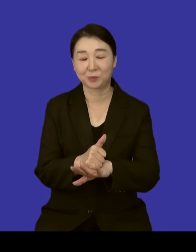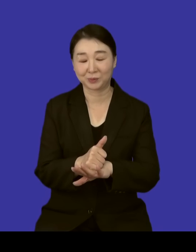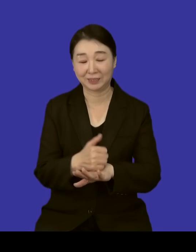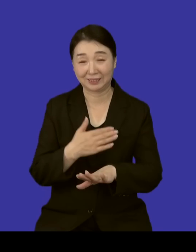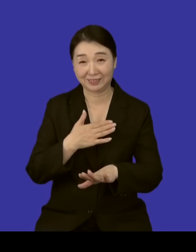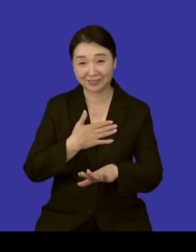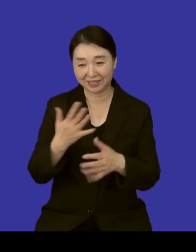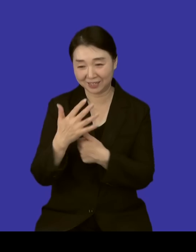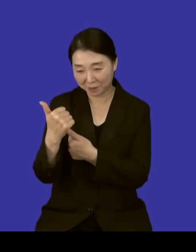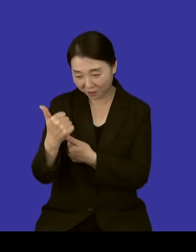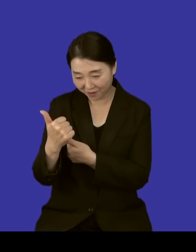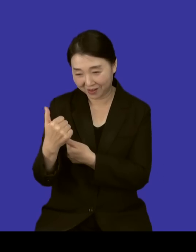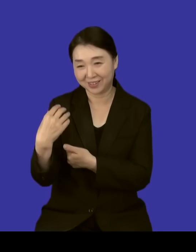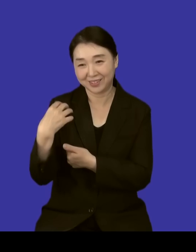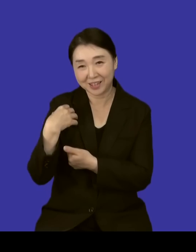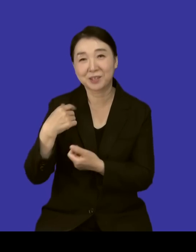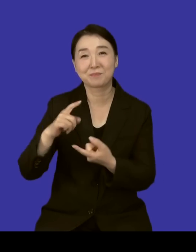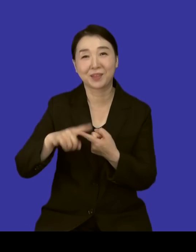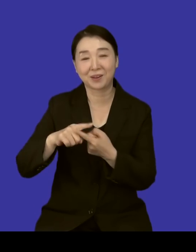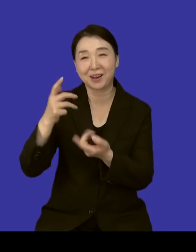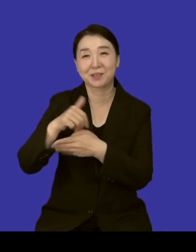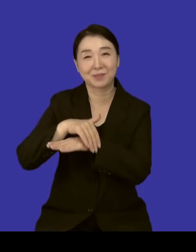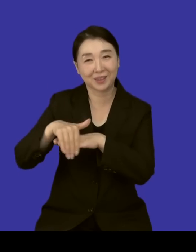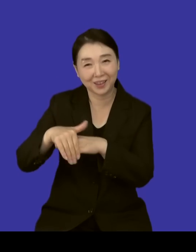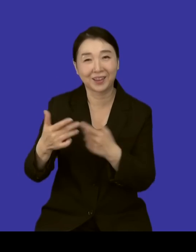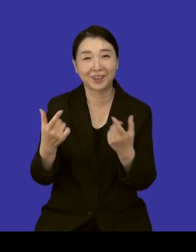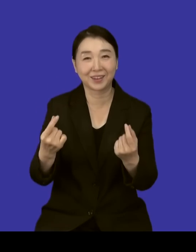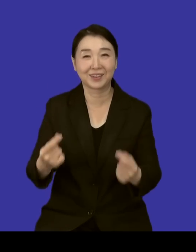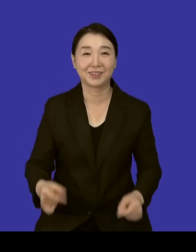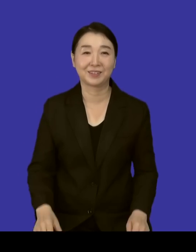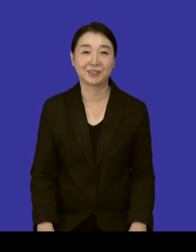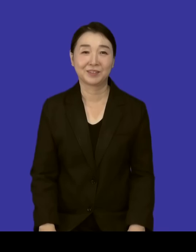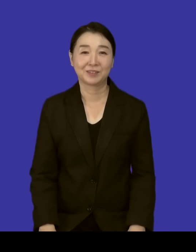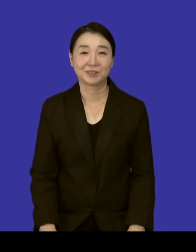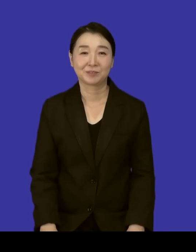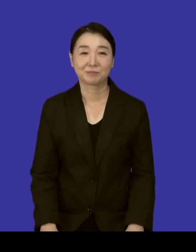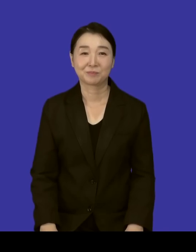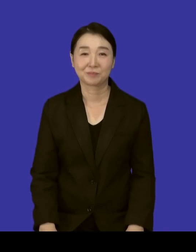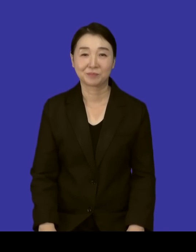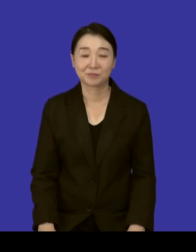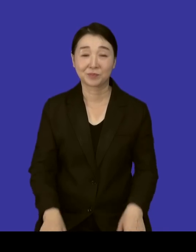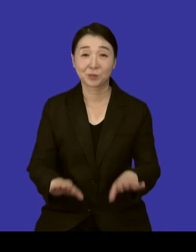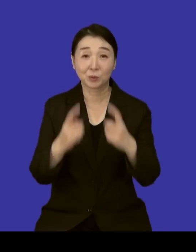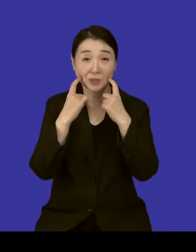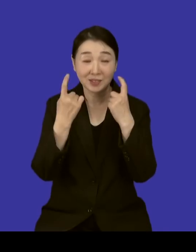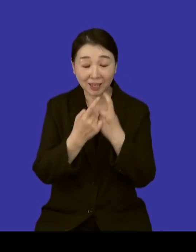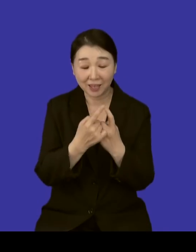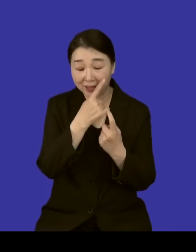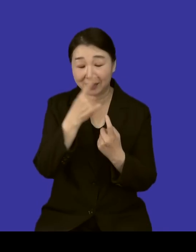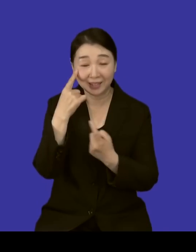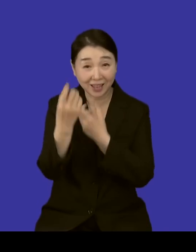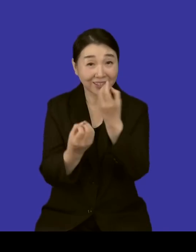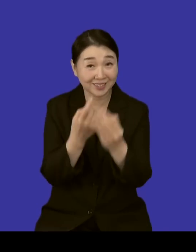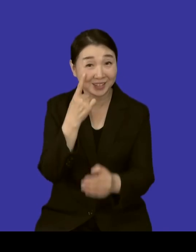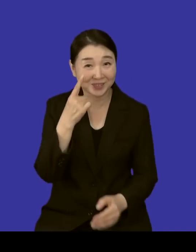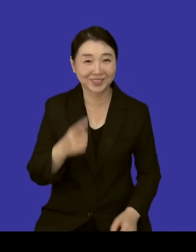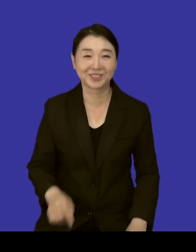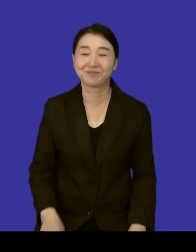가려고 예. 이렇게 하나님이 그냥 세팅하셨네요. 사용하시려고. 네. 오늘은 뭐 목사님 개인의 간증을 좀 네. 한번 나눠보겠습니다.